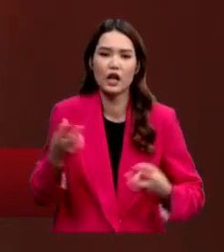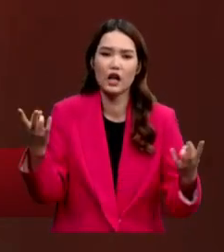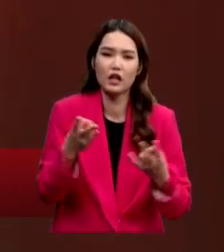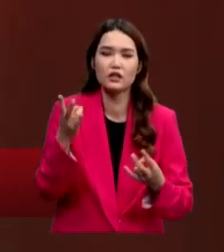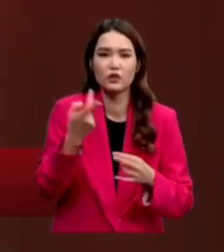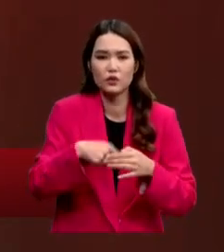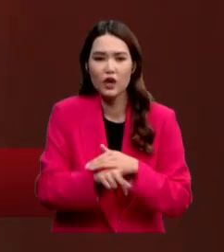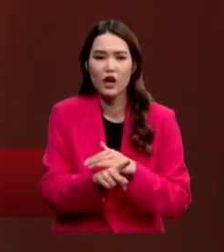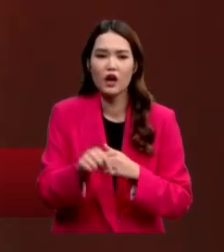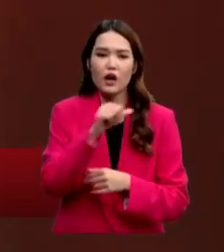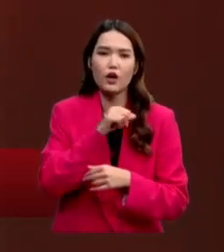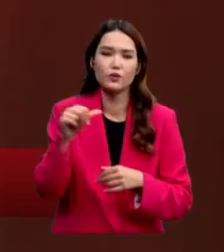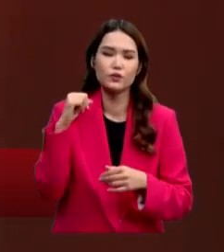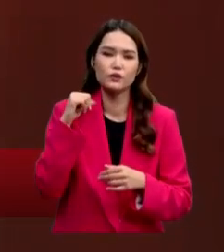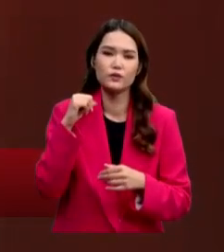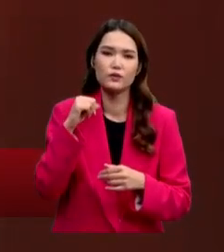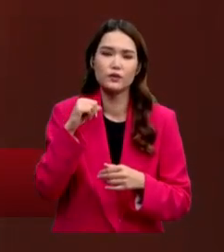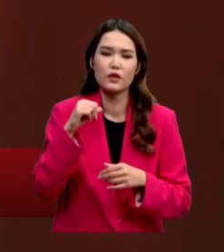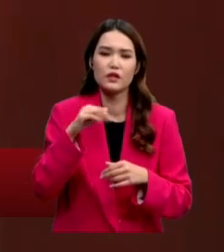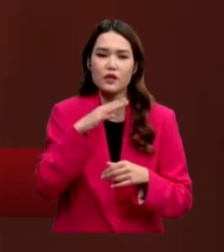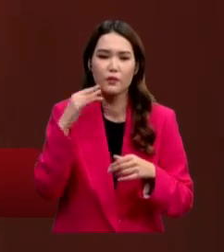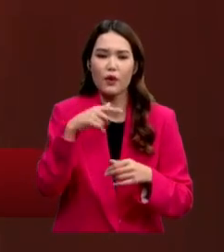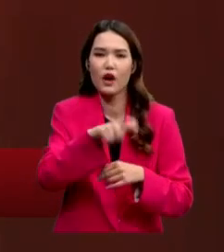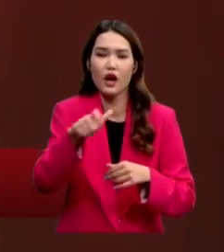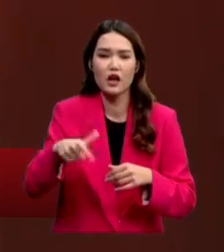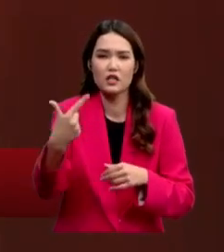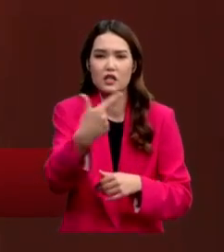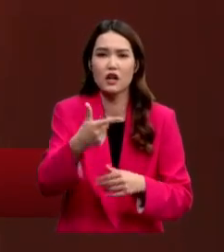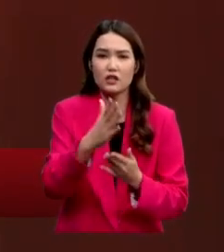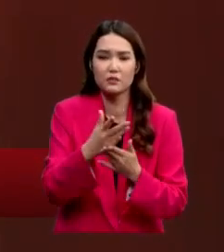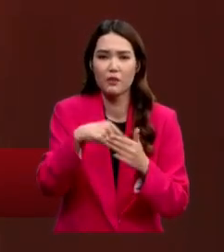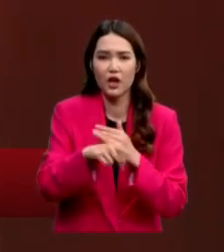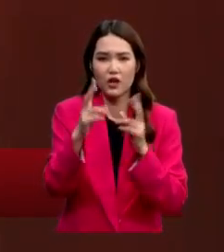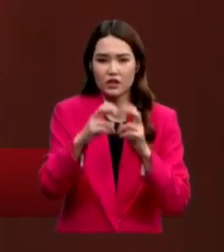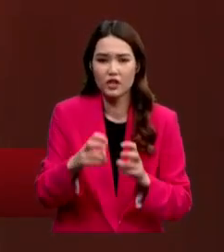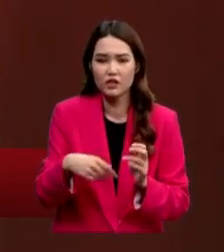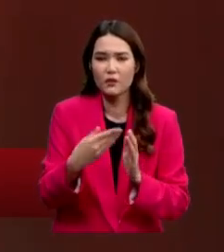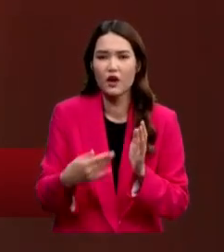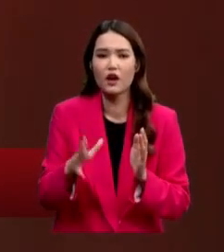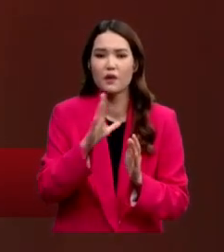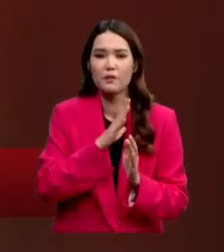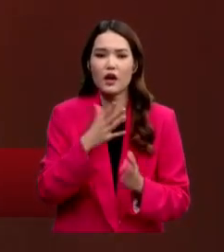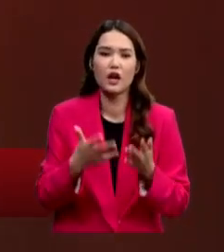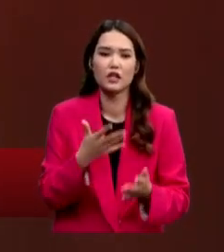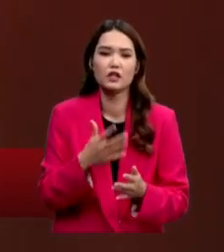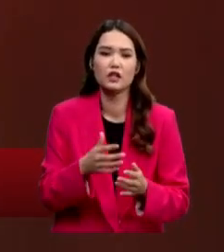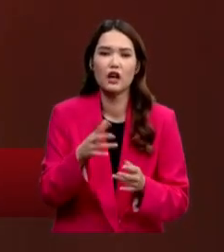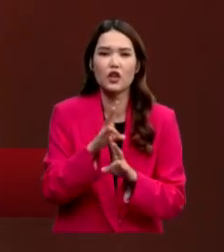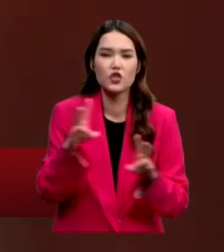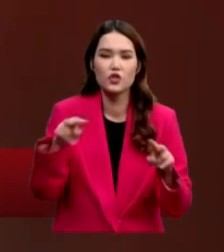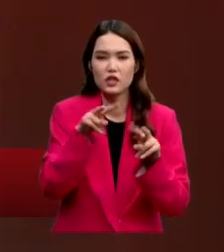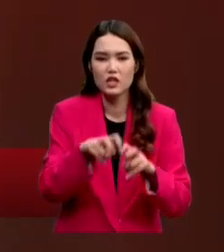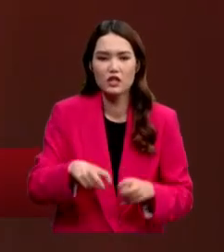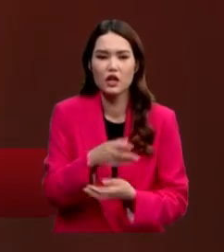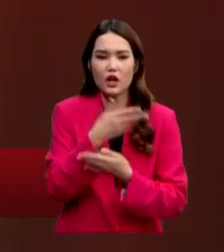мысалға өлі емес тірі біздің мысалы азаматтар бар ма? Ешкім оны тексере алмайды қазір. Ал егер мысалы ертең оны ешкім тексермесе,